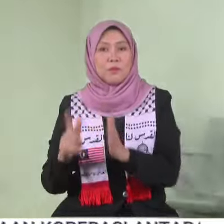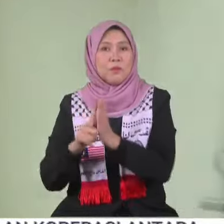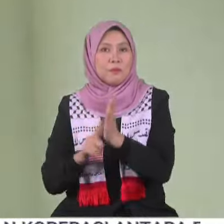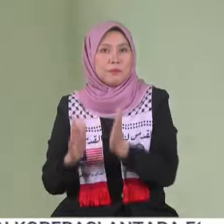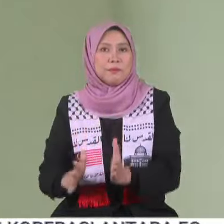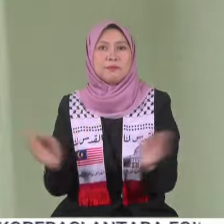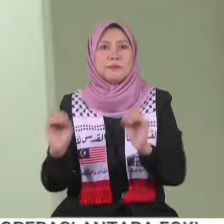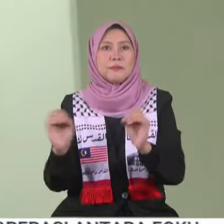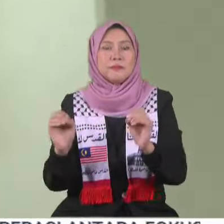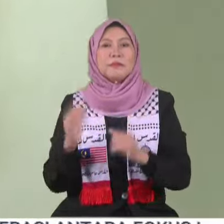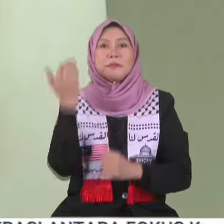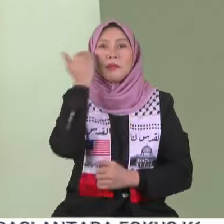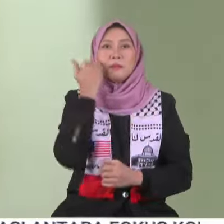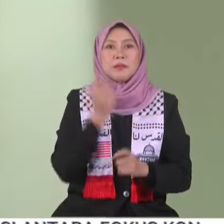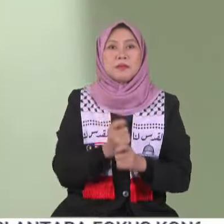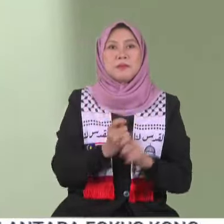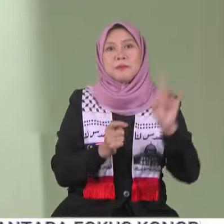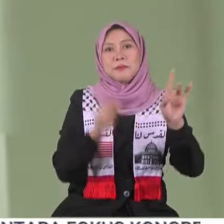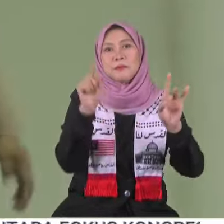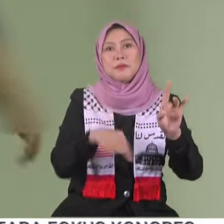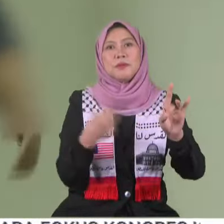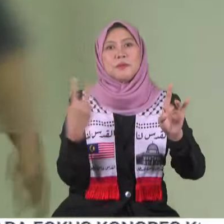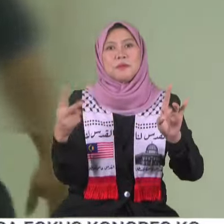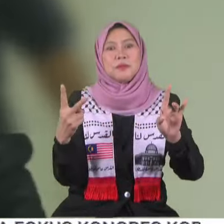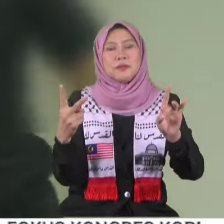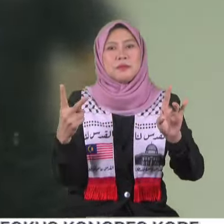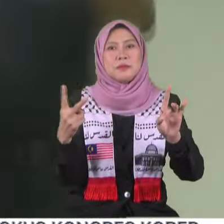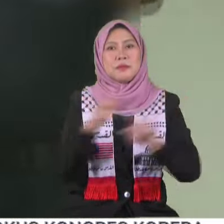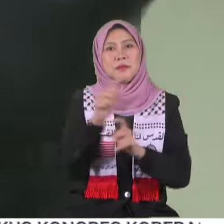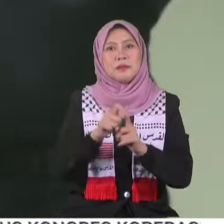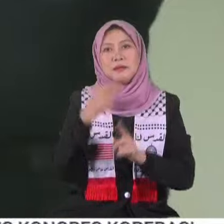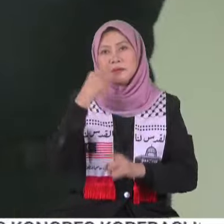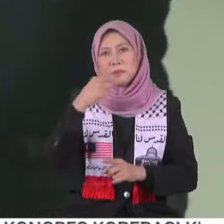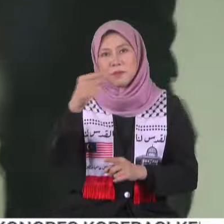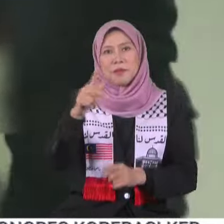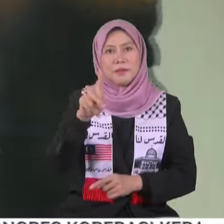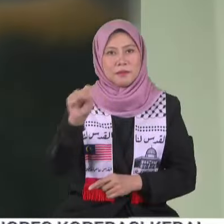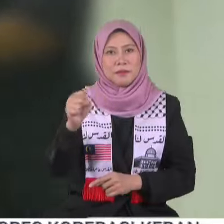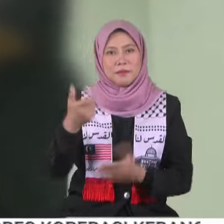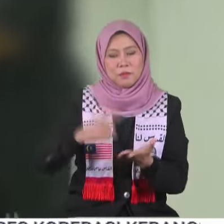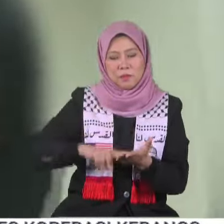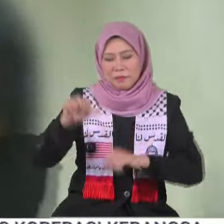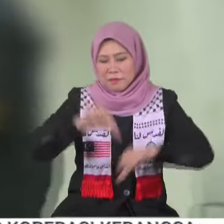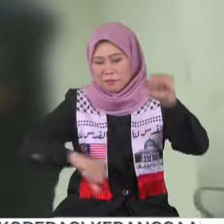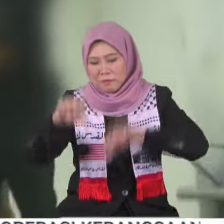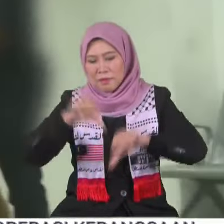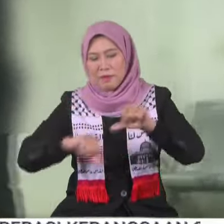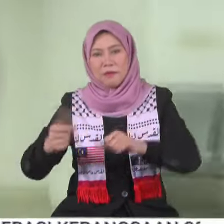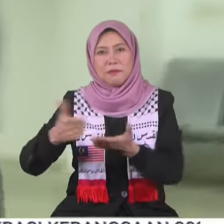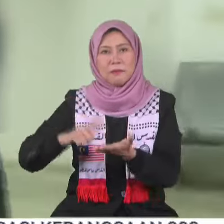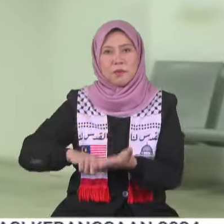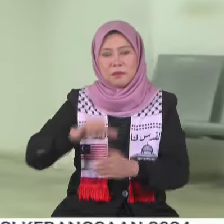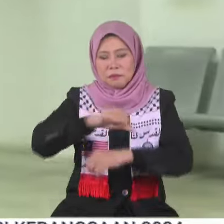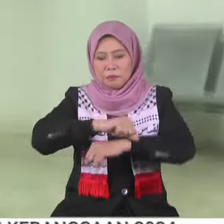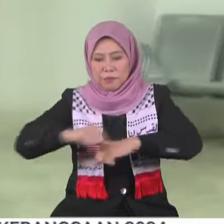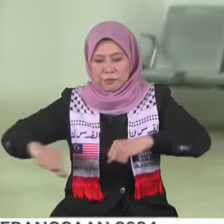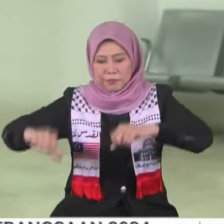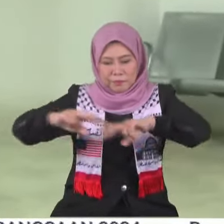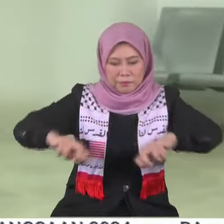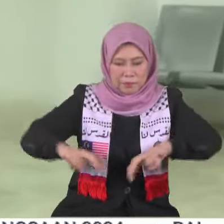peguam. Mahkamah kemudian menetapkan 8 Disember depan sebagai tarikh sebutan semula kes untuk laporan kimia dan laporan bedah